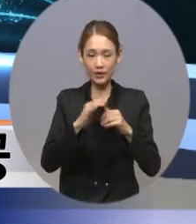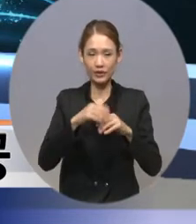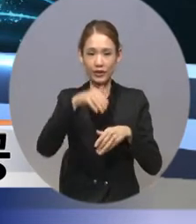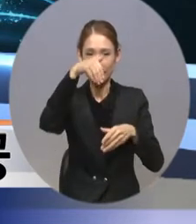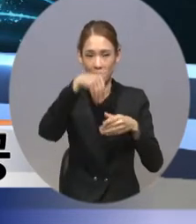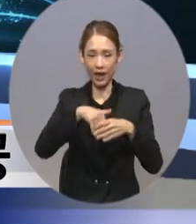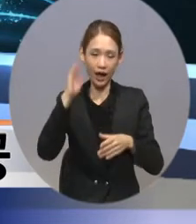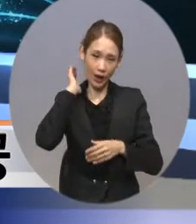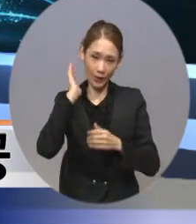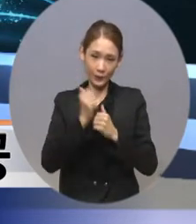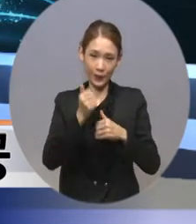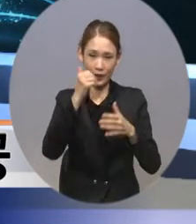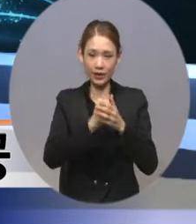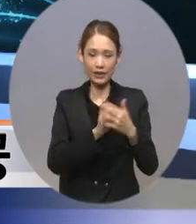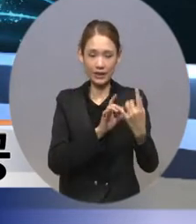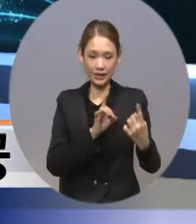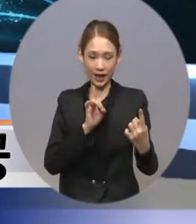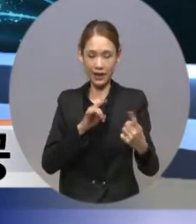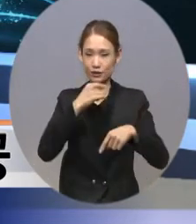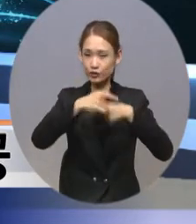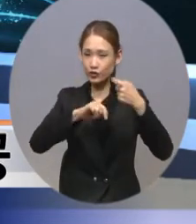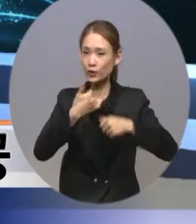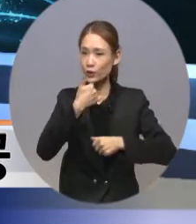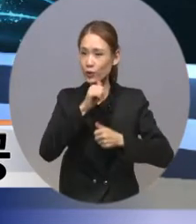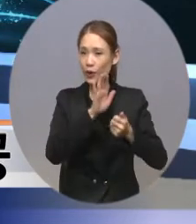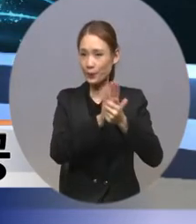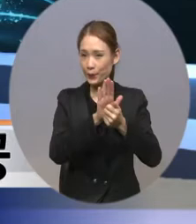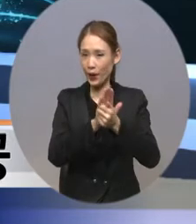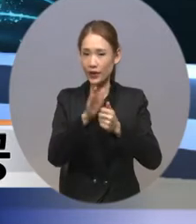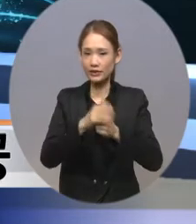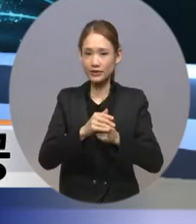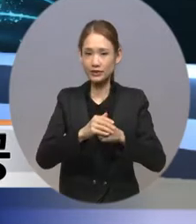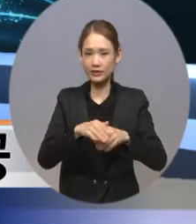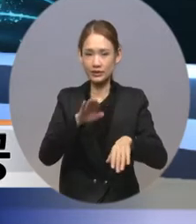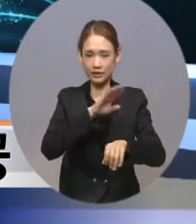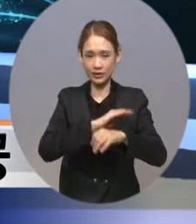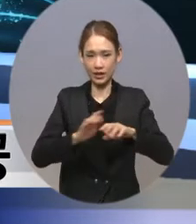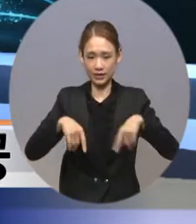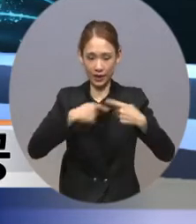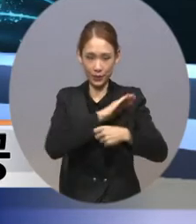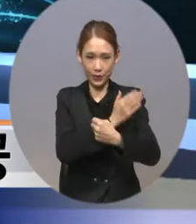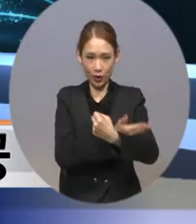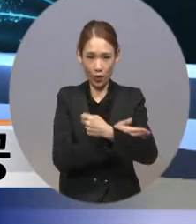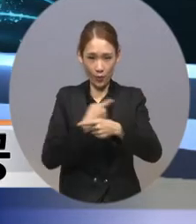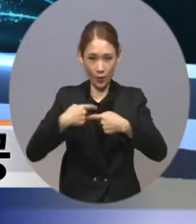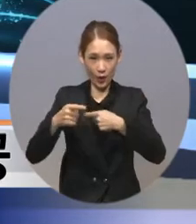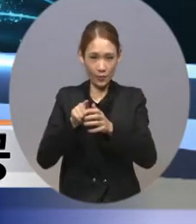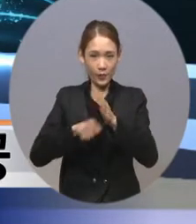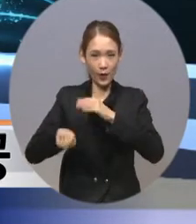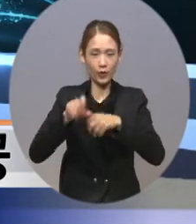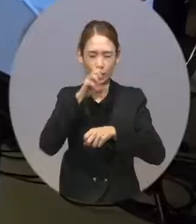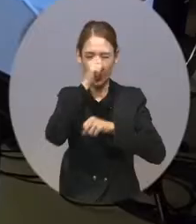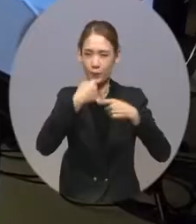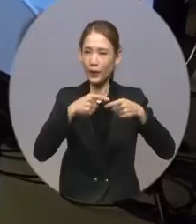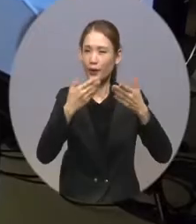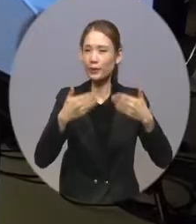처음으로 1대1 수어 통역을 제공해 참정권 보장에 앞장섰다는 호평을 받았습니다.